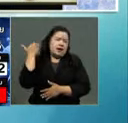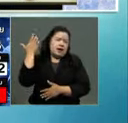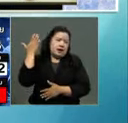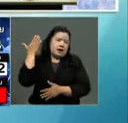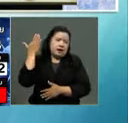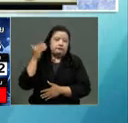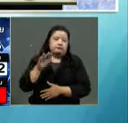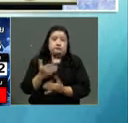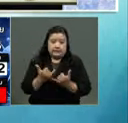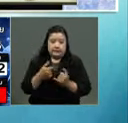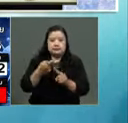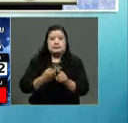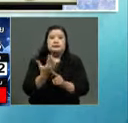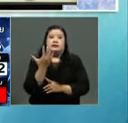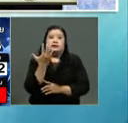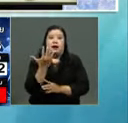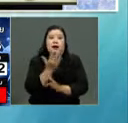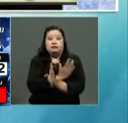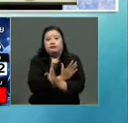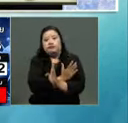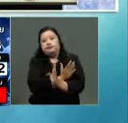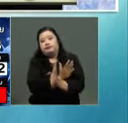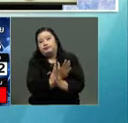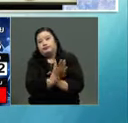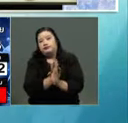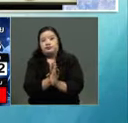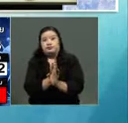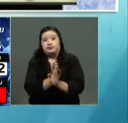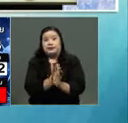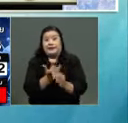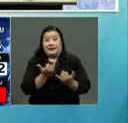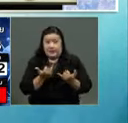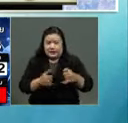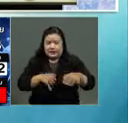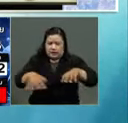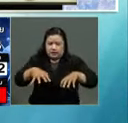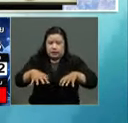นะครับมาดูครับอาชีพล่ะมีอะไรบ้างนะครับที่เป็นความเสี่ยงถ้าสูงสุดสะสมมาในช่วงตั้งแต่เกิดโรคนี้มานะครับเข้าเดือนที่5นี้นะครับที่เราเจอกันมา 5